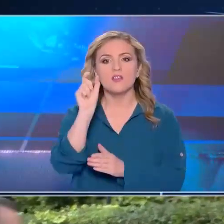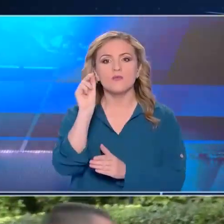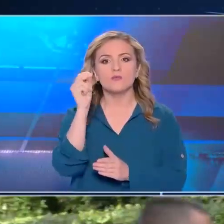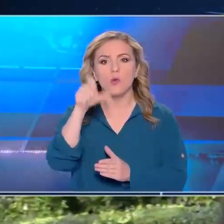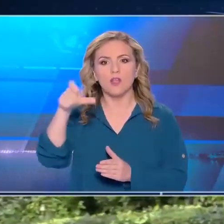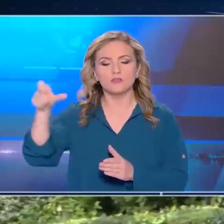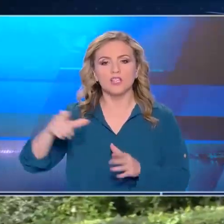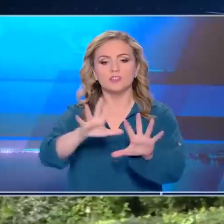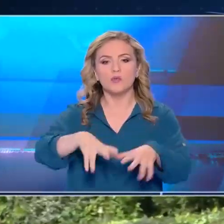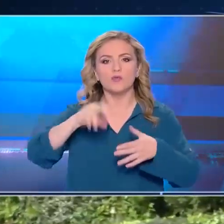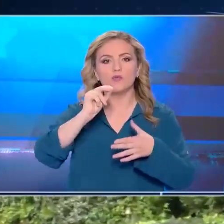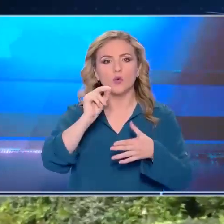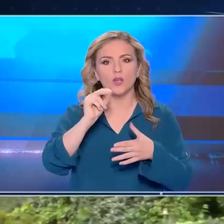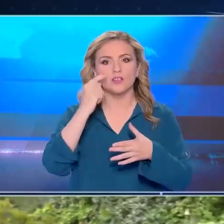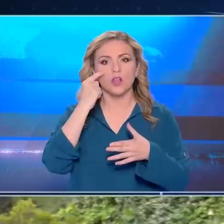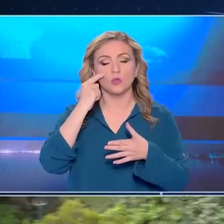Βουλής.